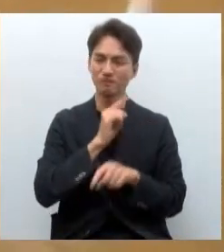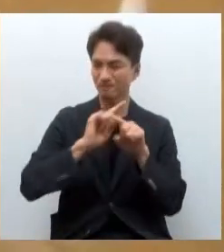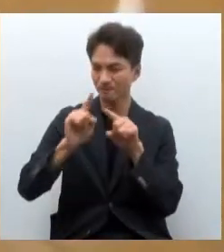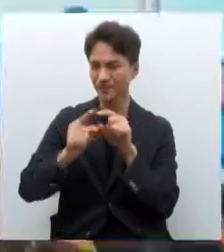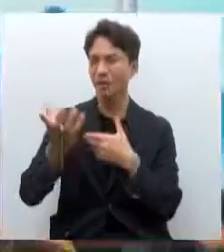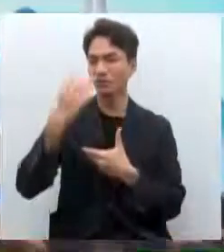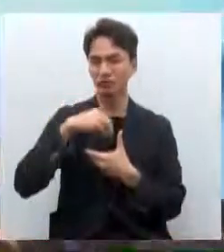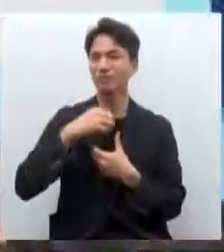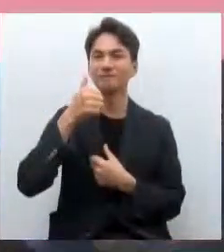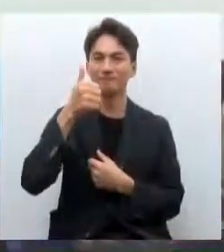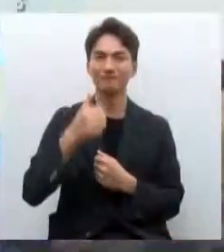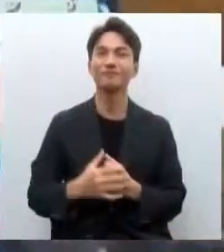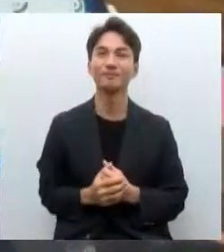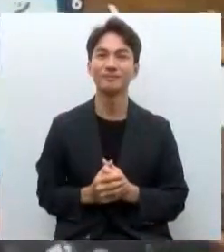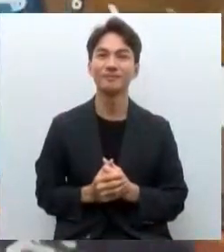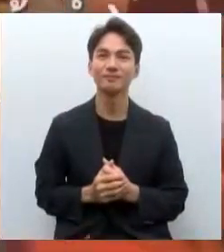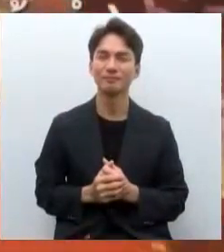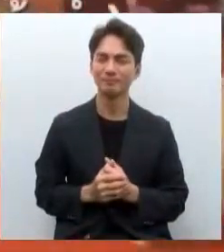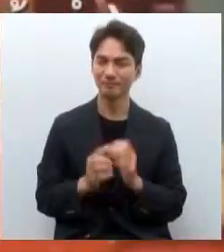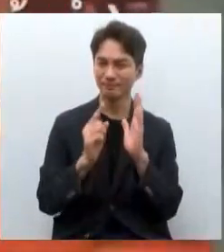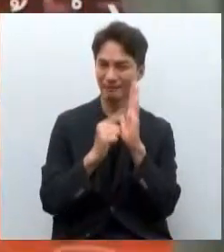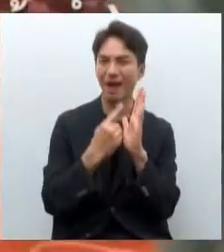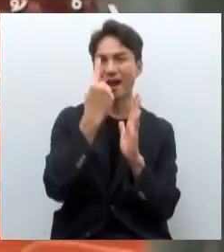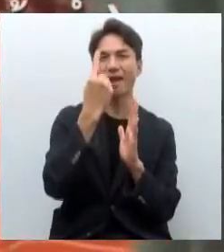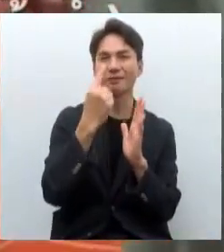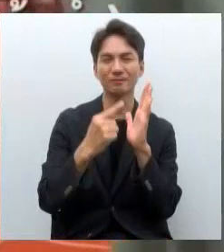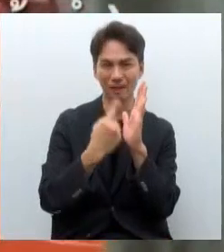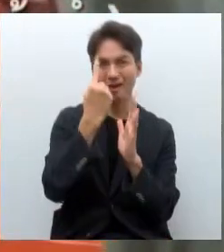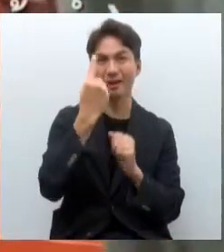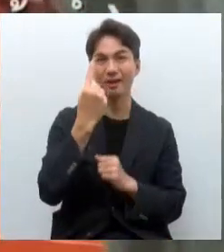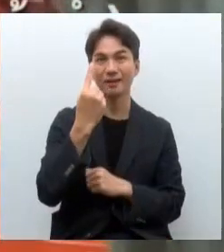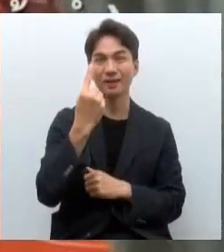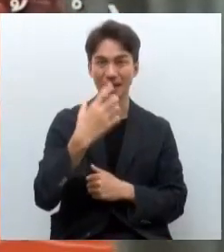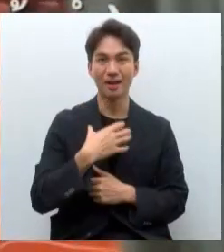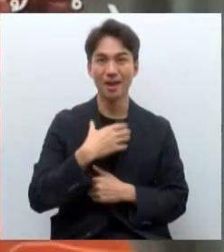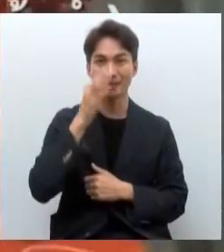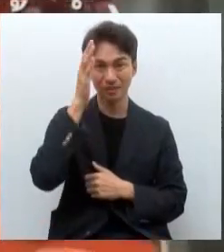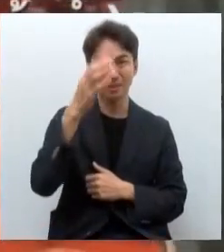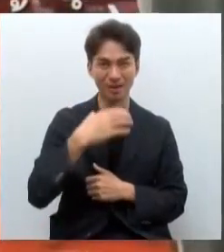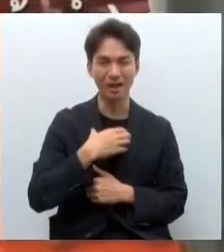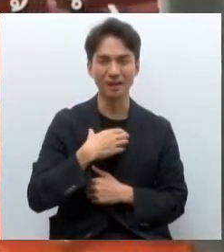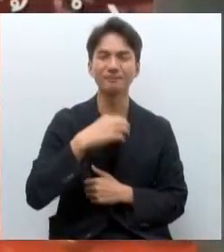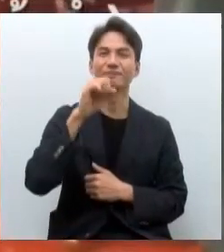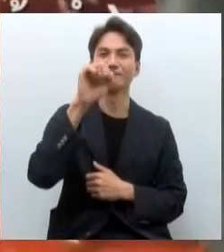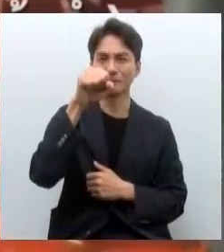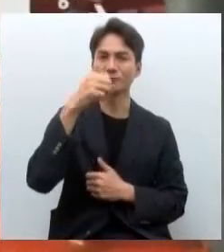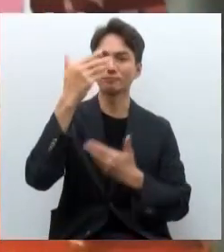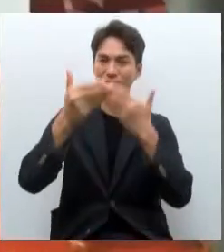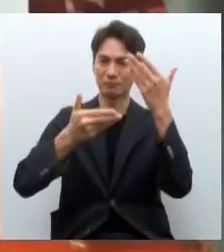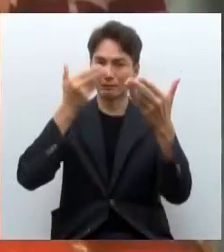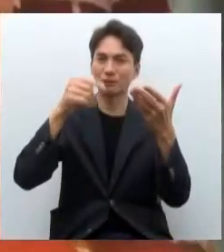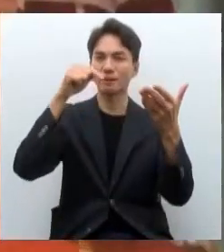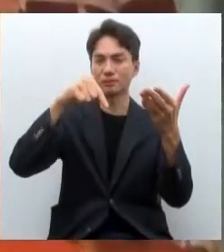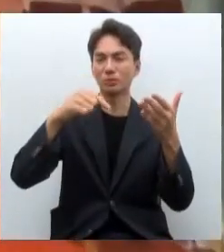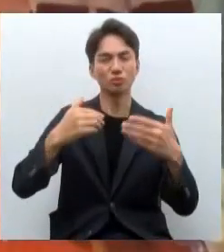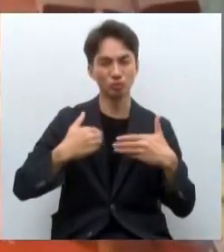มาอีกค่ะ พึ่งมาครั้งแรกครับ ยังอยากมาที่นี่อยู่ไหมแบบ อยากอยู่แล้วครับอยากอยู่แล้วเพราะว่ากิจกรรมนี่มันสนุก